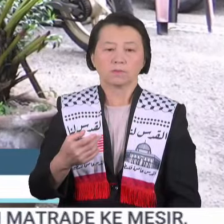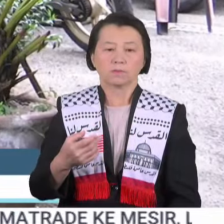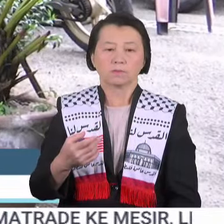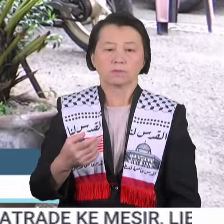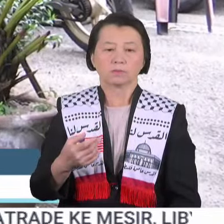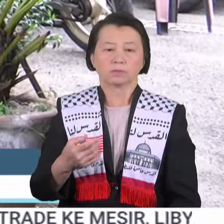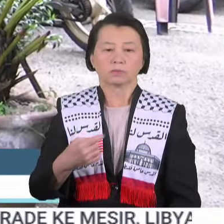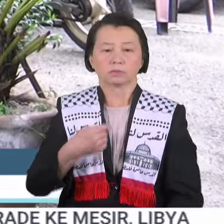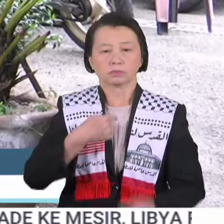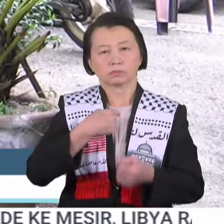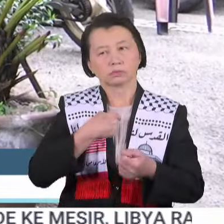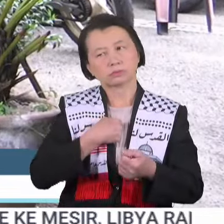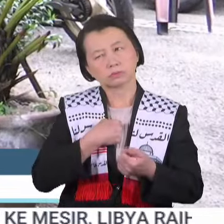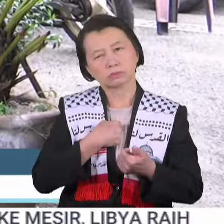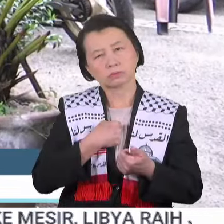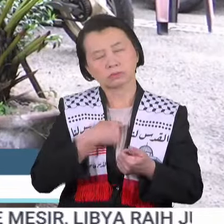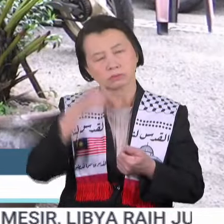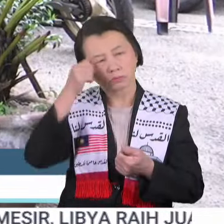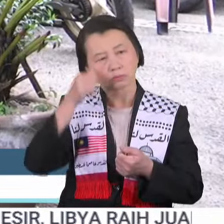Ingat